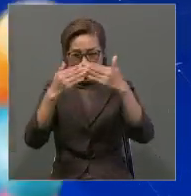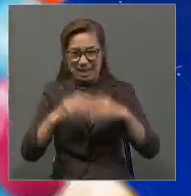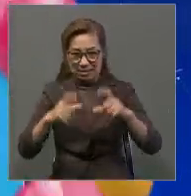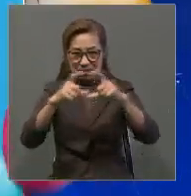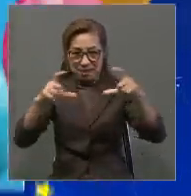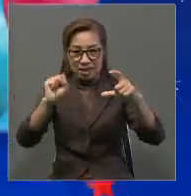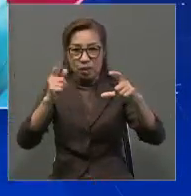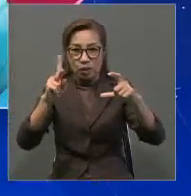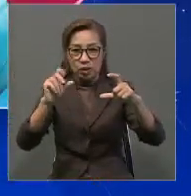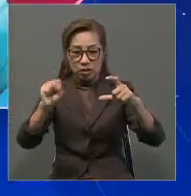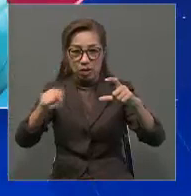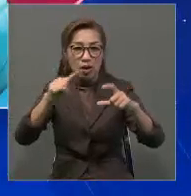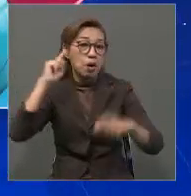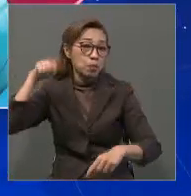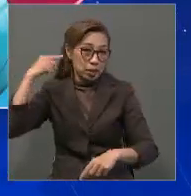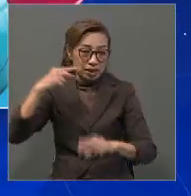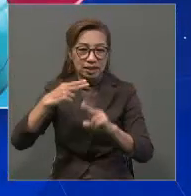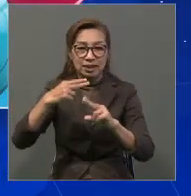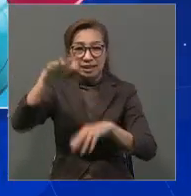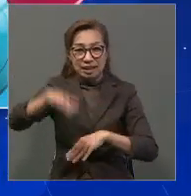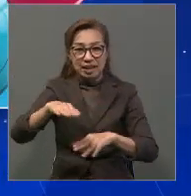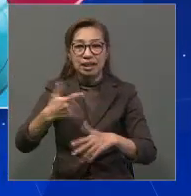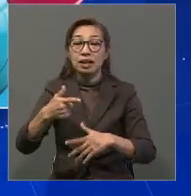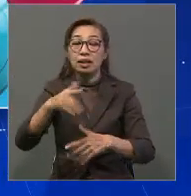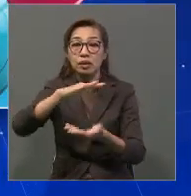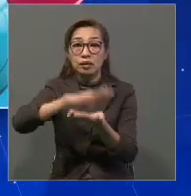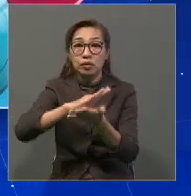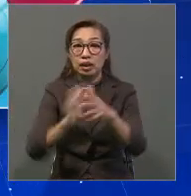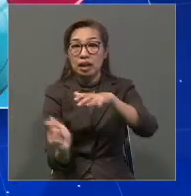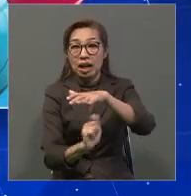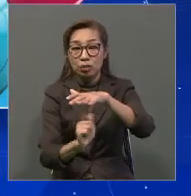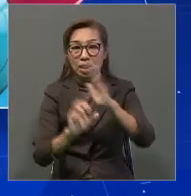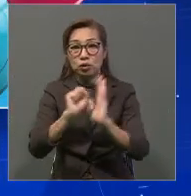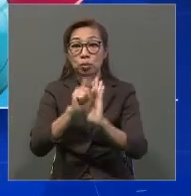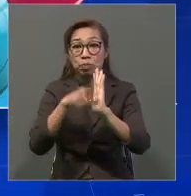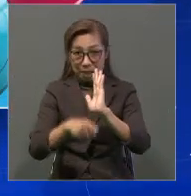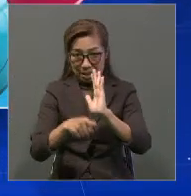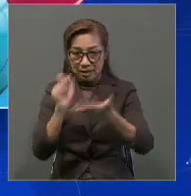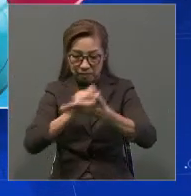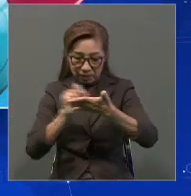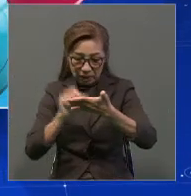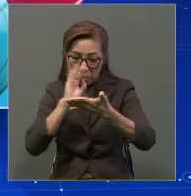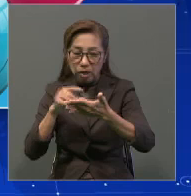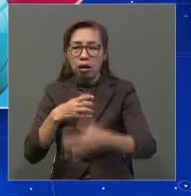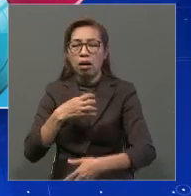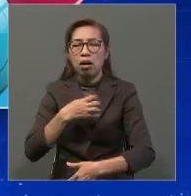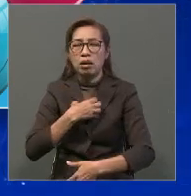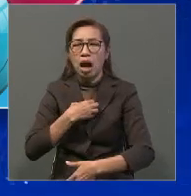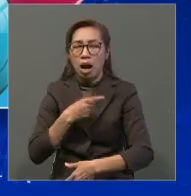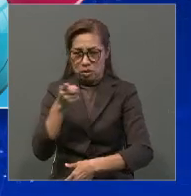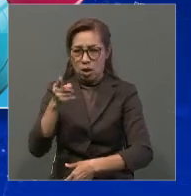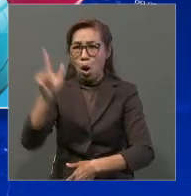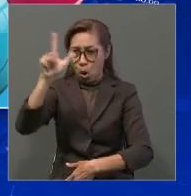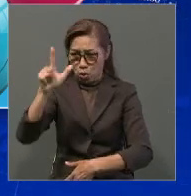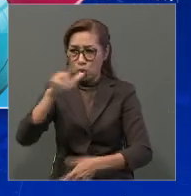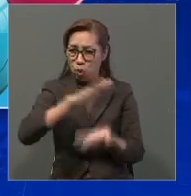สคส.จากน้องแพรไหมพรมทอค่ะคนนี้มาจากโรงเรียนอนุบาลสุพรรณบุรีบอกว่าหนูอยากให้ลุงมาเที่ยวโรง